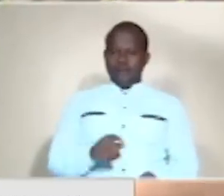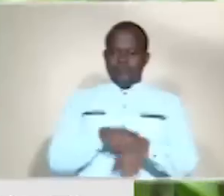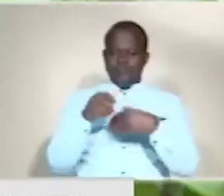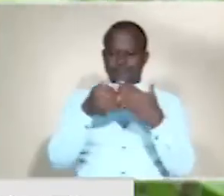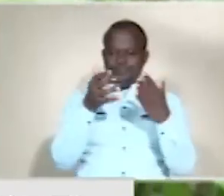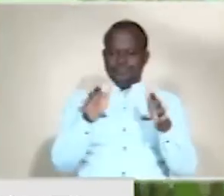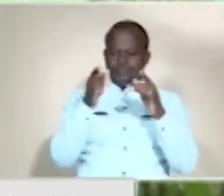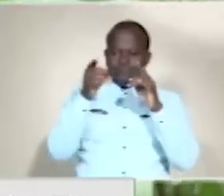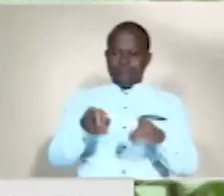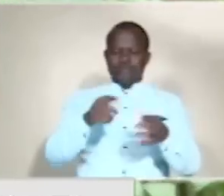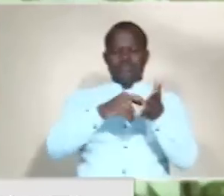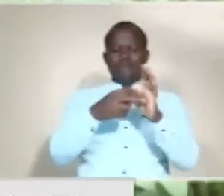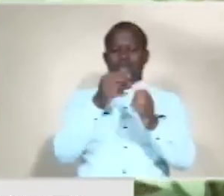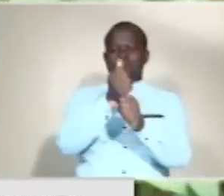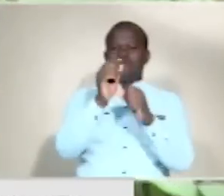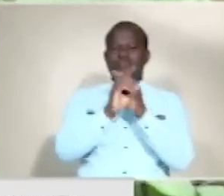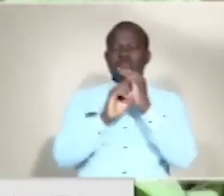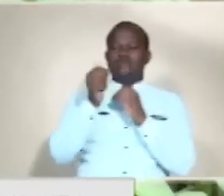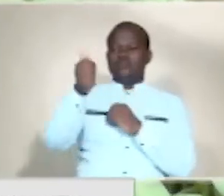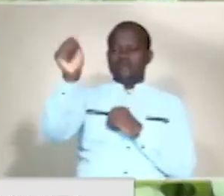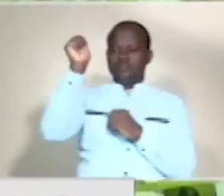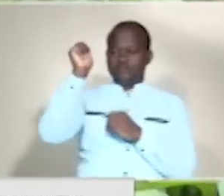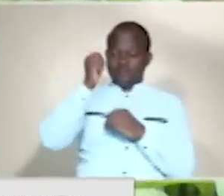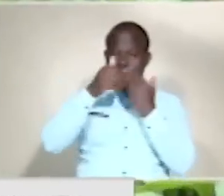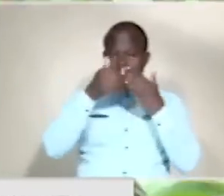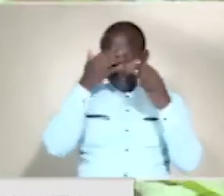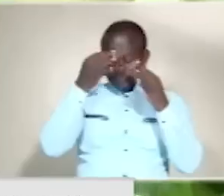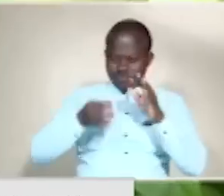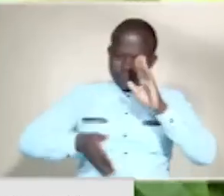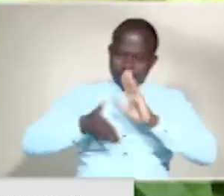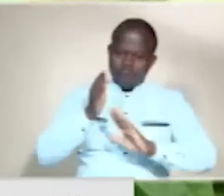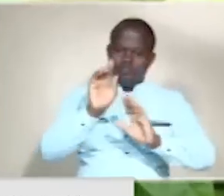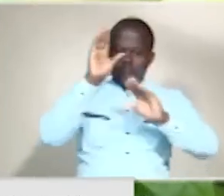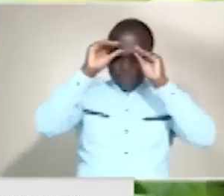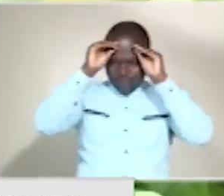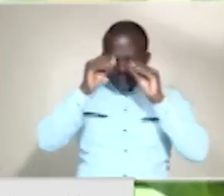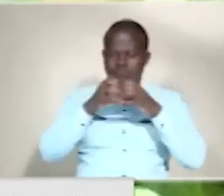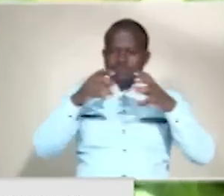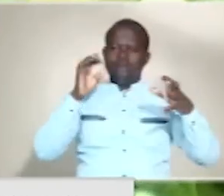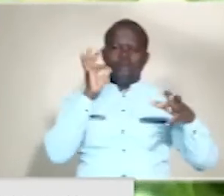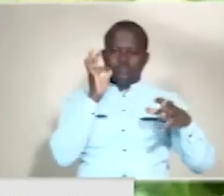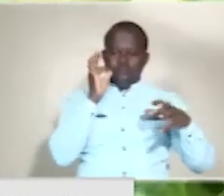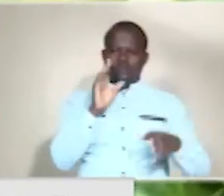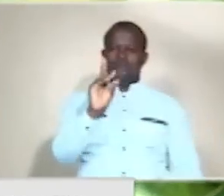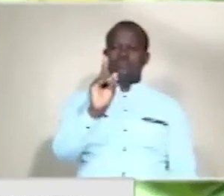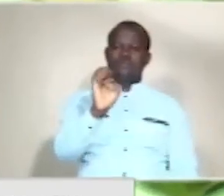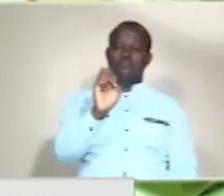akirangiza yasanze hari umushinga uri gukorera mu karere kabo afata iya mbere ajya kwiga gutubura imbuto Denise